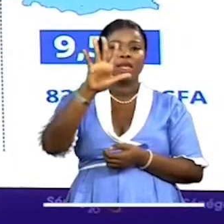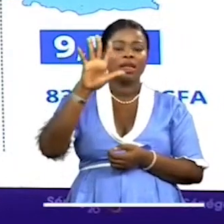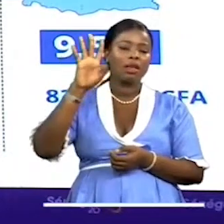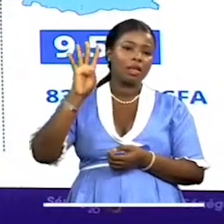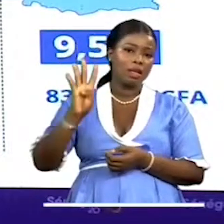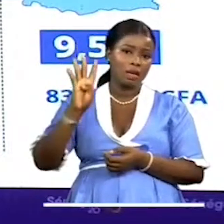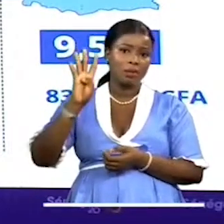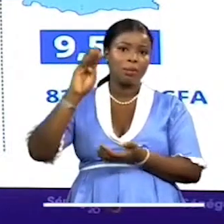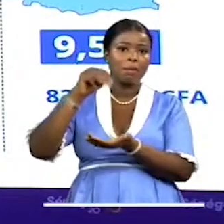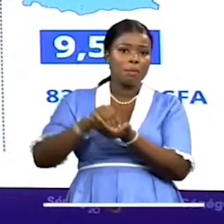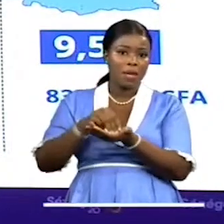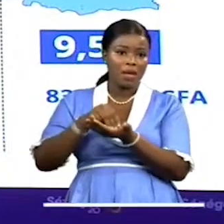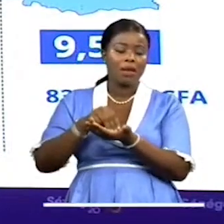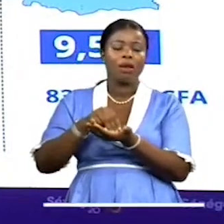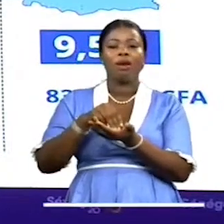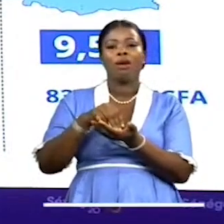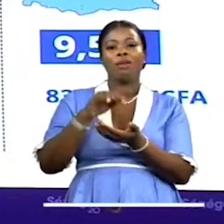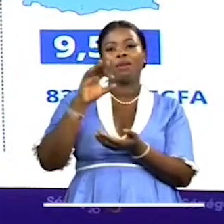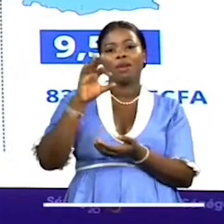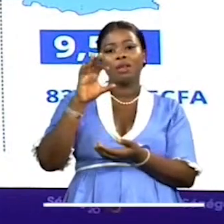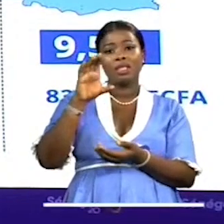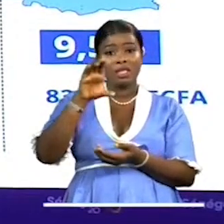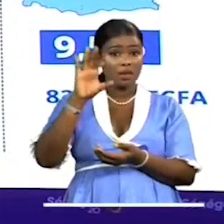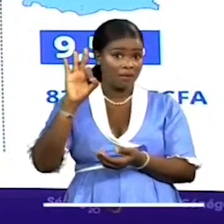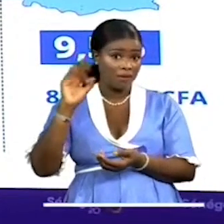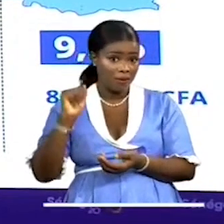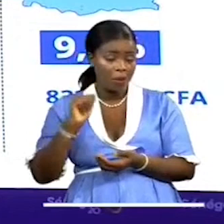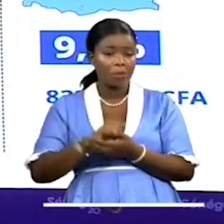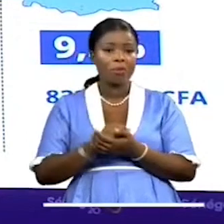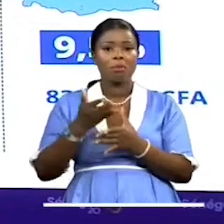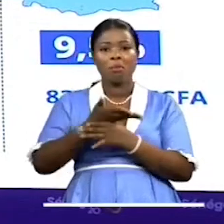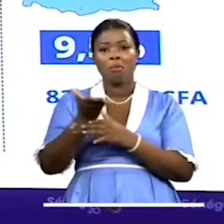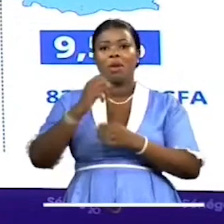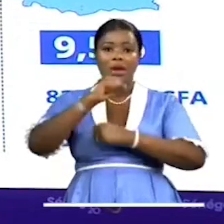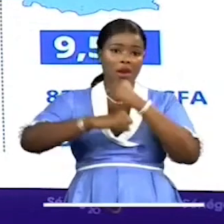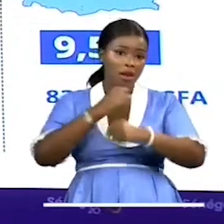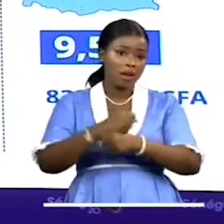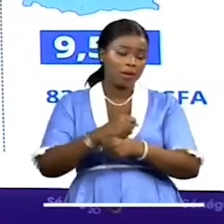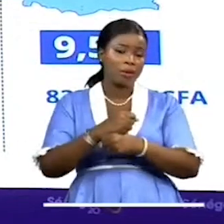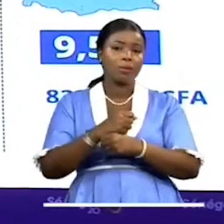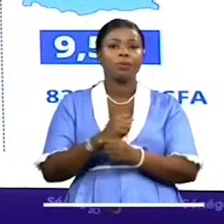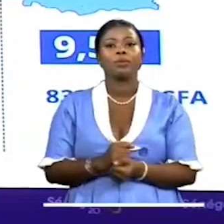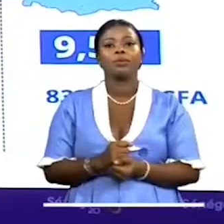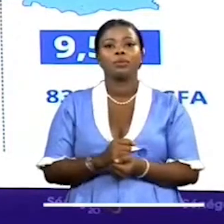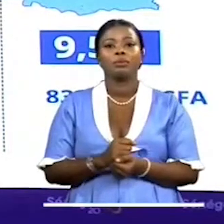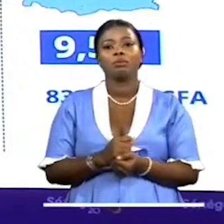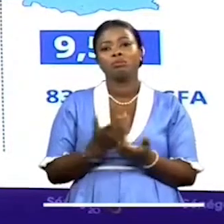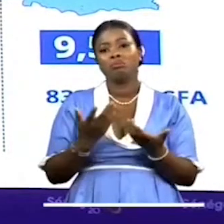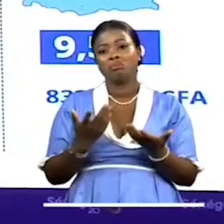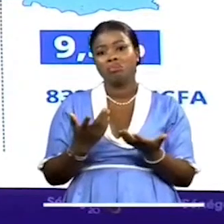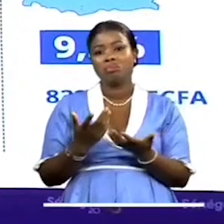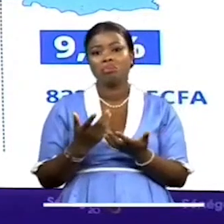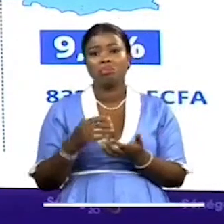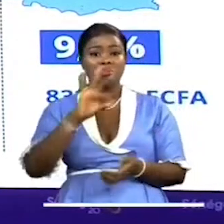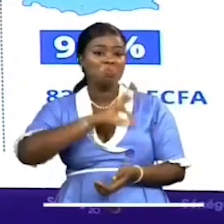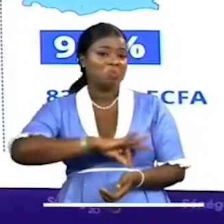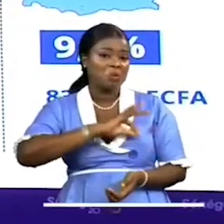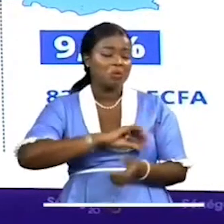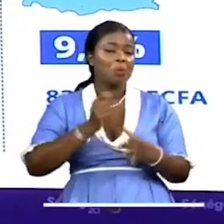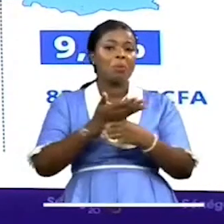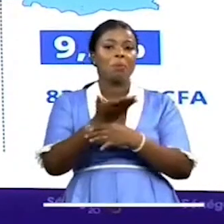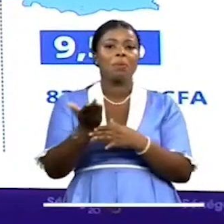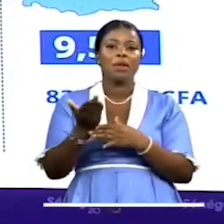654000 francs par habitant donc on voit ça ça ça fait transparître quand même les des disparités importantes en terme de revenu par